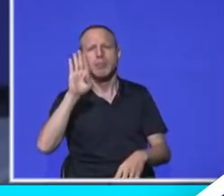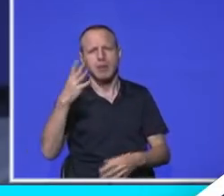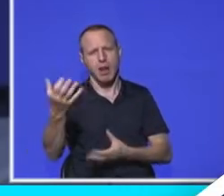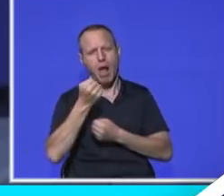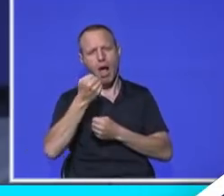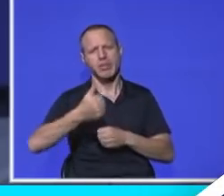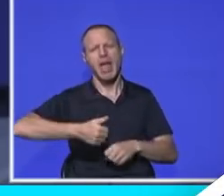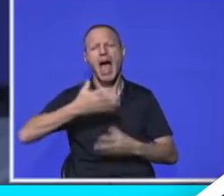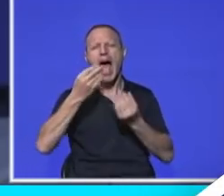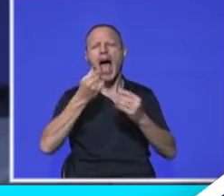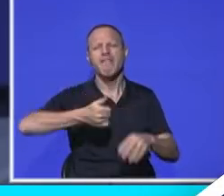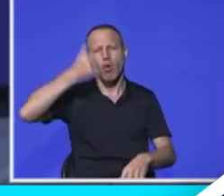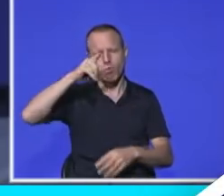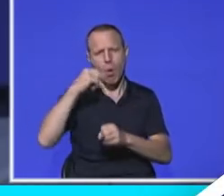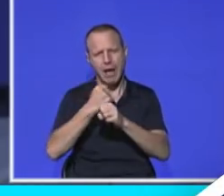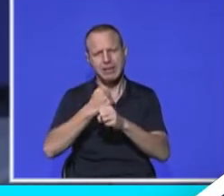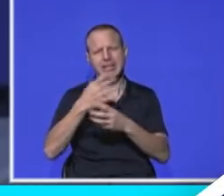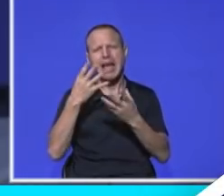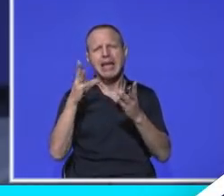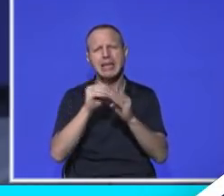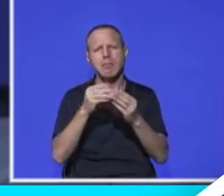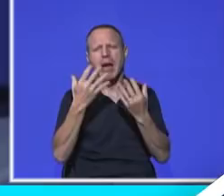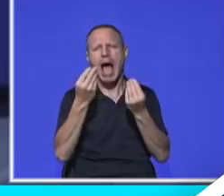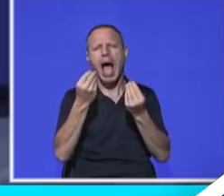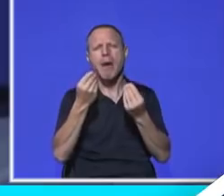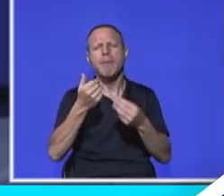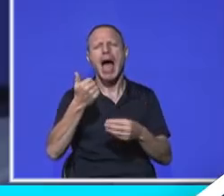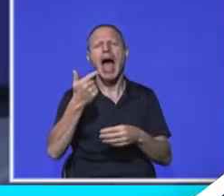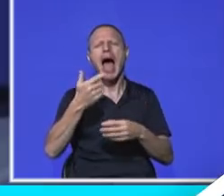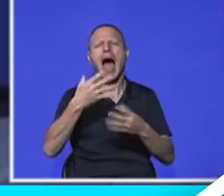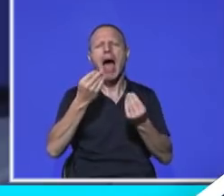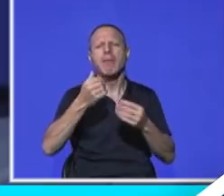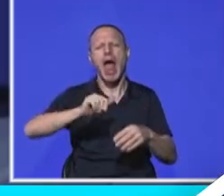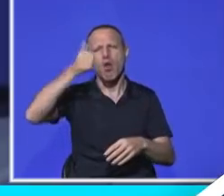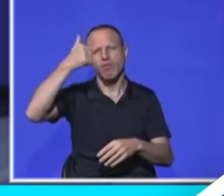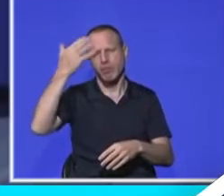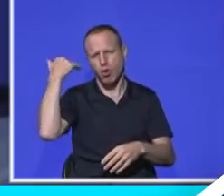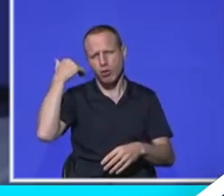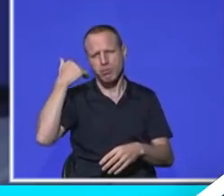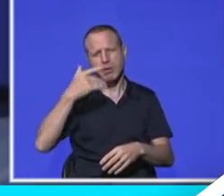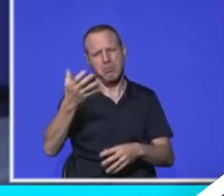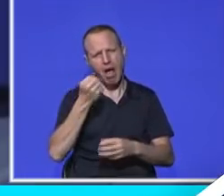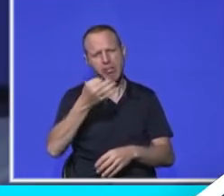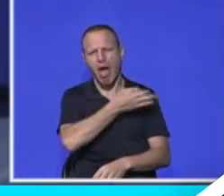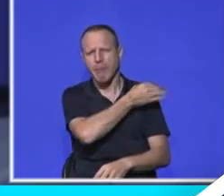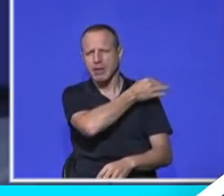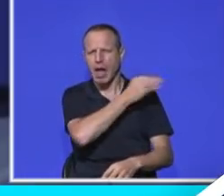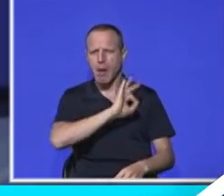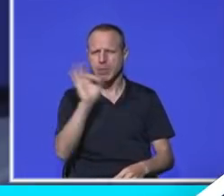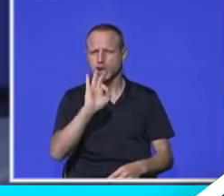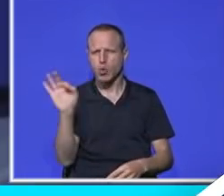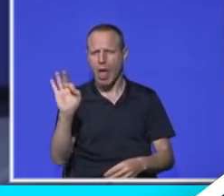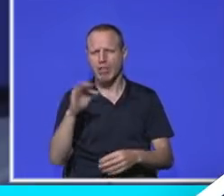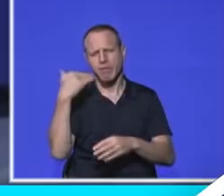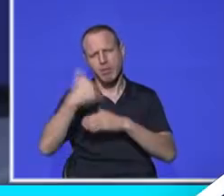רב אלוף, הוא עשה את זה כבר עם כמה רבי אלופים קודמים, אני עכשיו לא רוצה לפרט את שמם, לקחת רב אלוף נערץ, רמטכ"ל מצוין, ובסוף לסמרטט